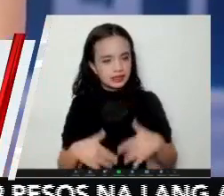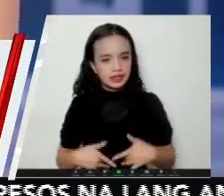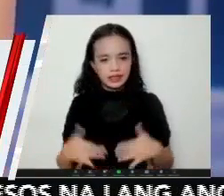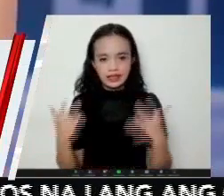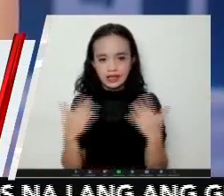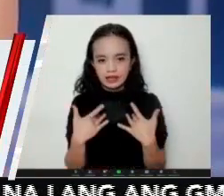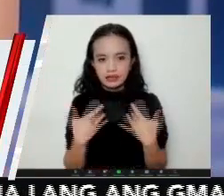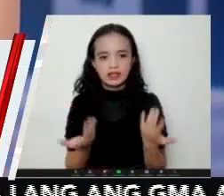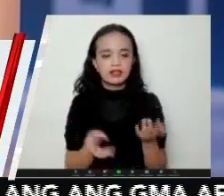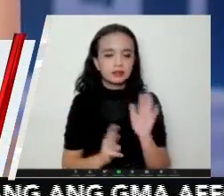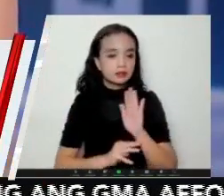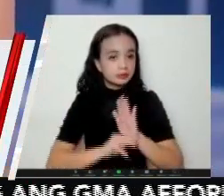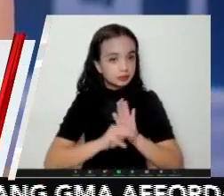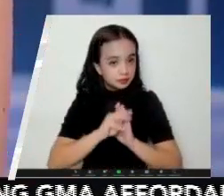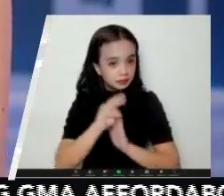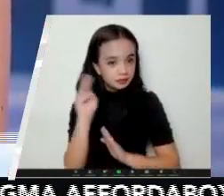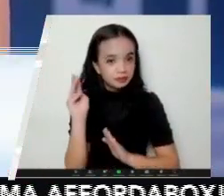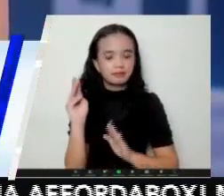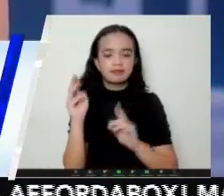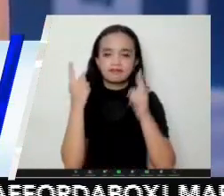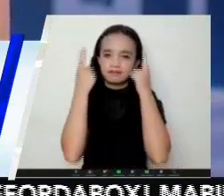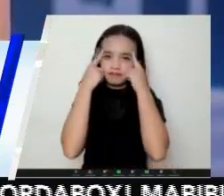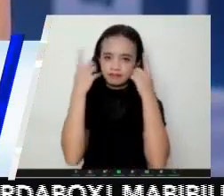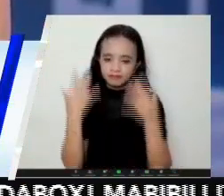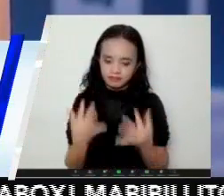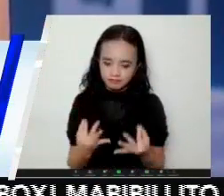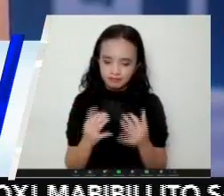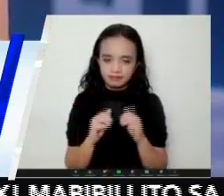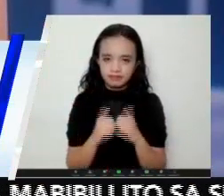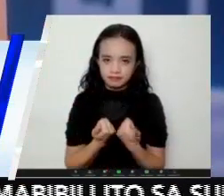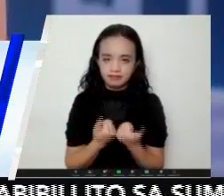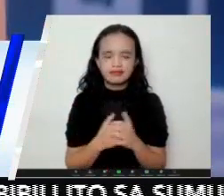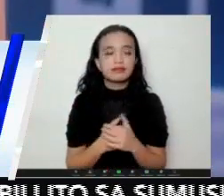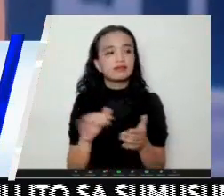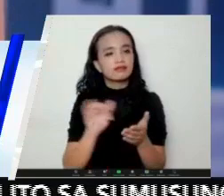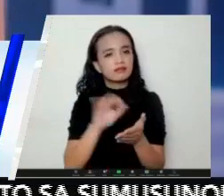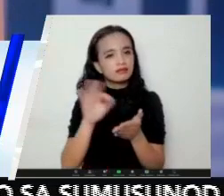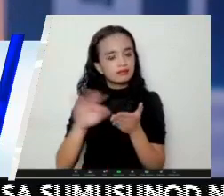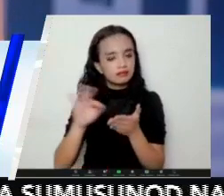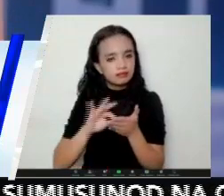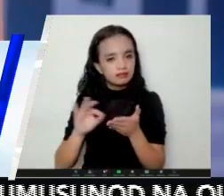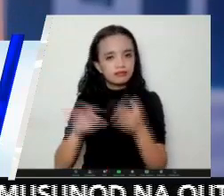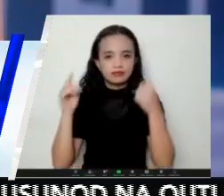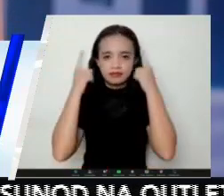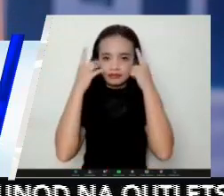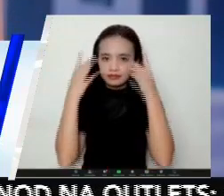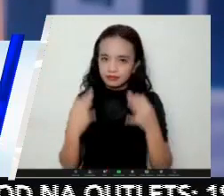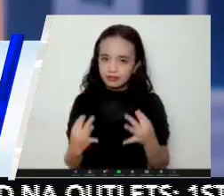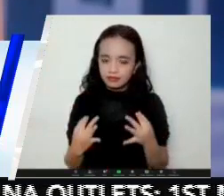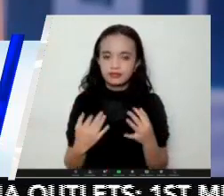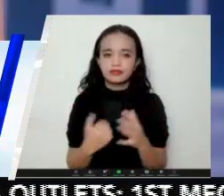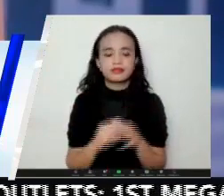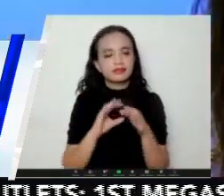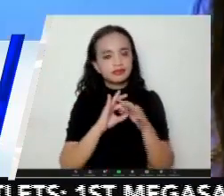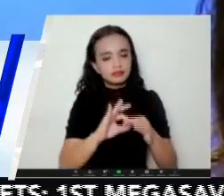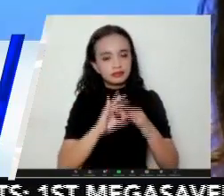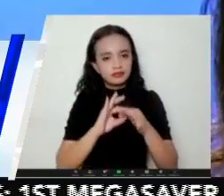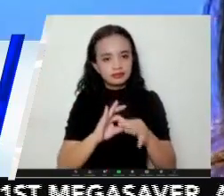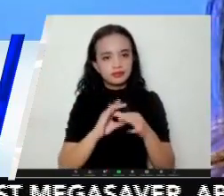mga decisions ko, yung mga financial decisions, relationships with